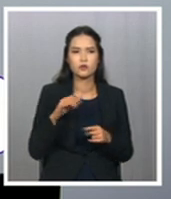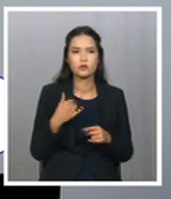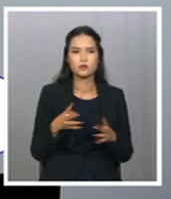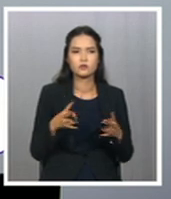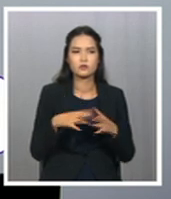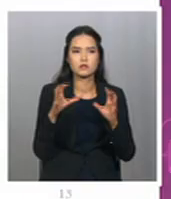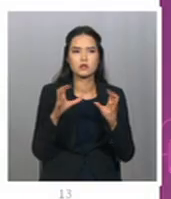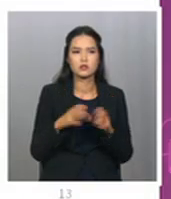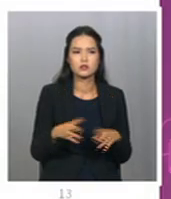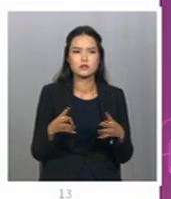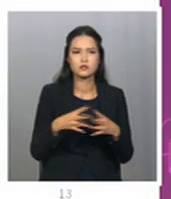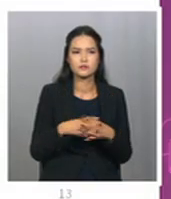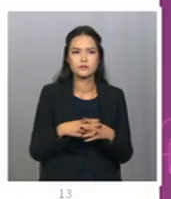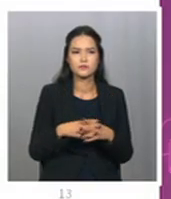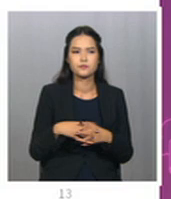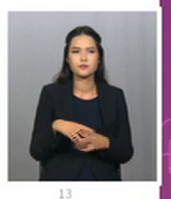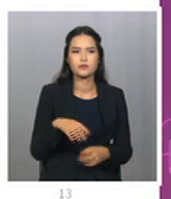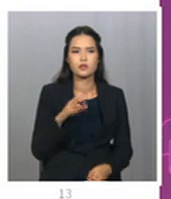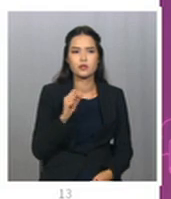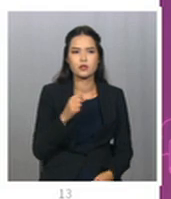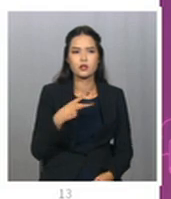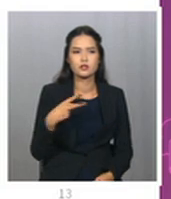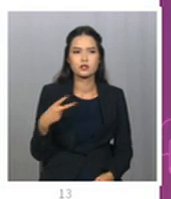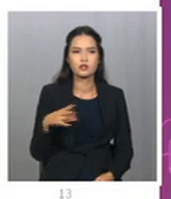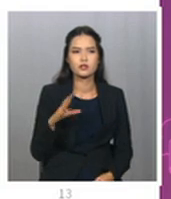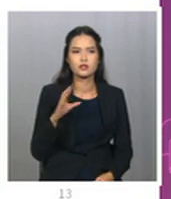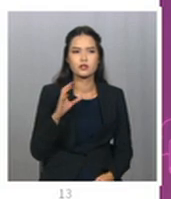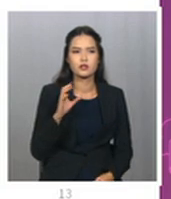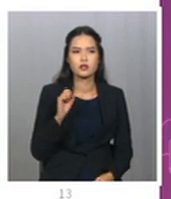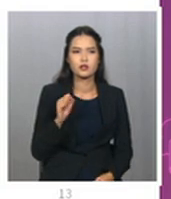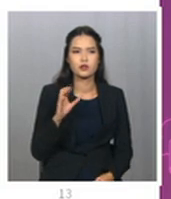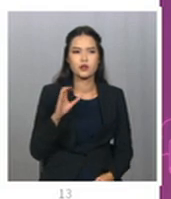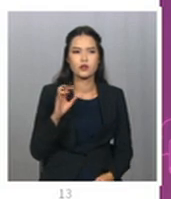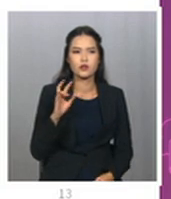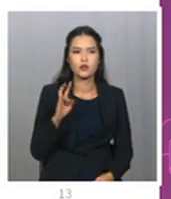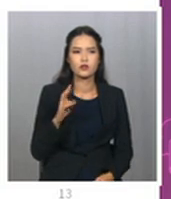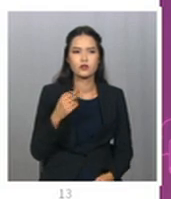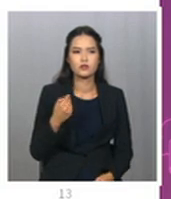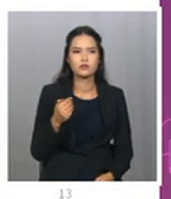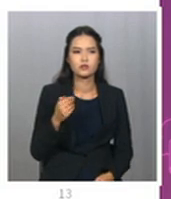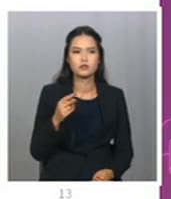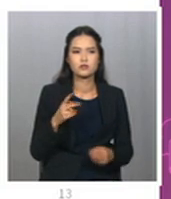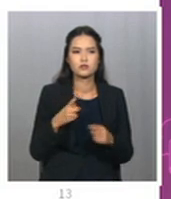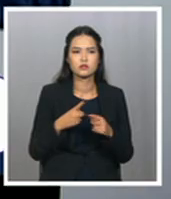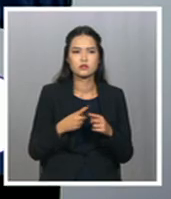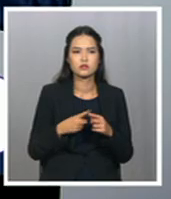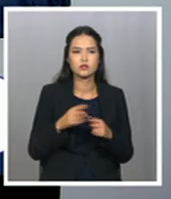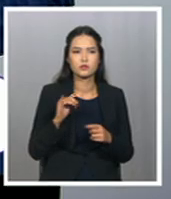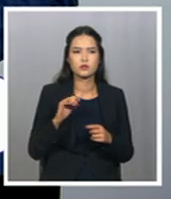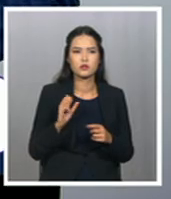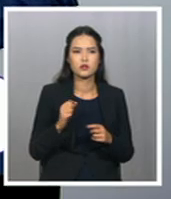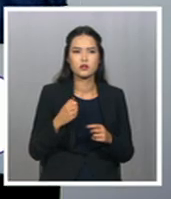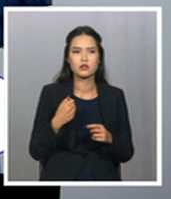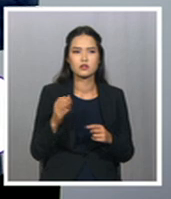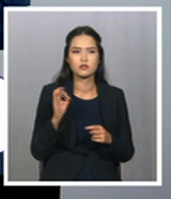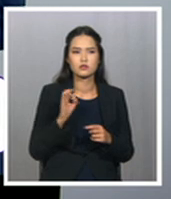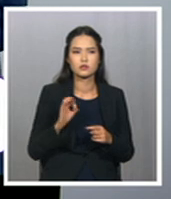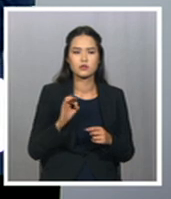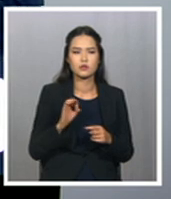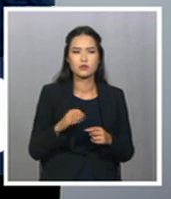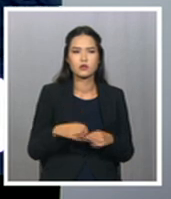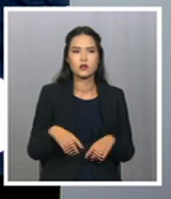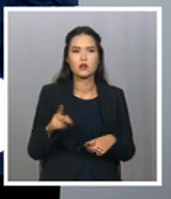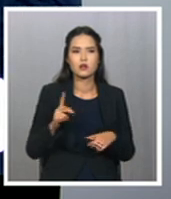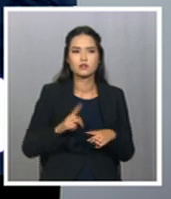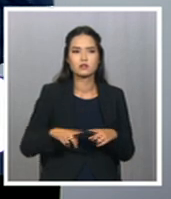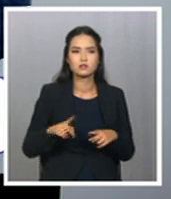Сәйкесінше бізде координата теңдеуі а тең болады а косинус омега т қосылған фи 0. Енді жылдамдық теңдеуіне